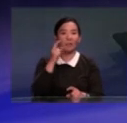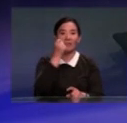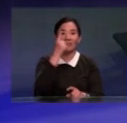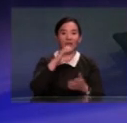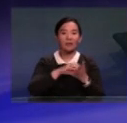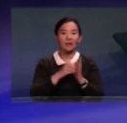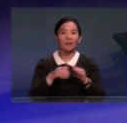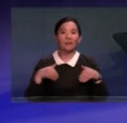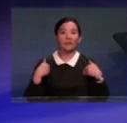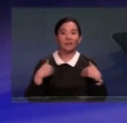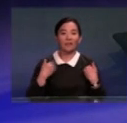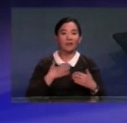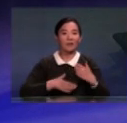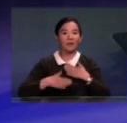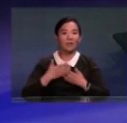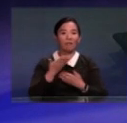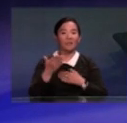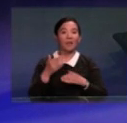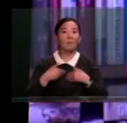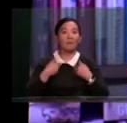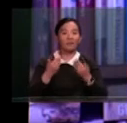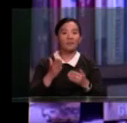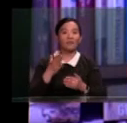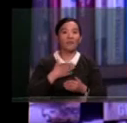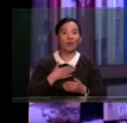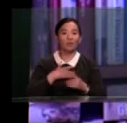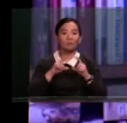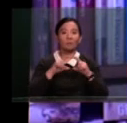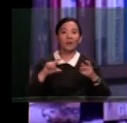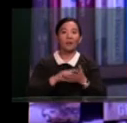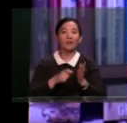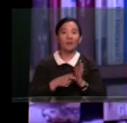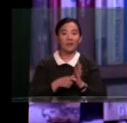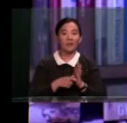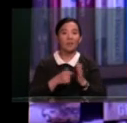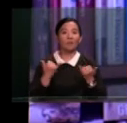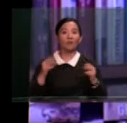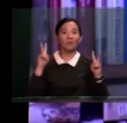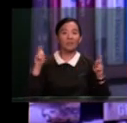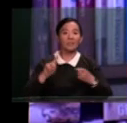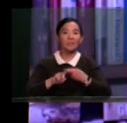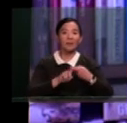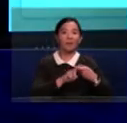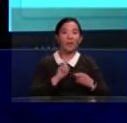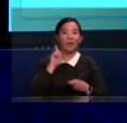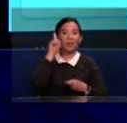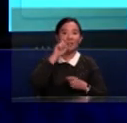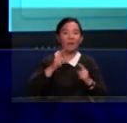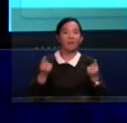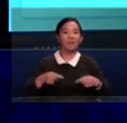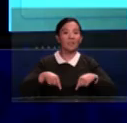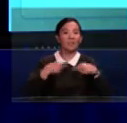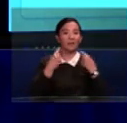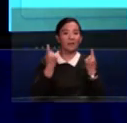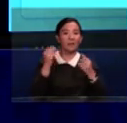Здравствуйте! Я рада вас приветствовать у нас в классе. Сегодняшняя тема – зависимость окислительно-восстановительных реакций